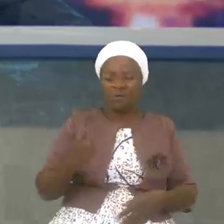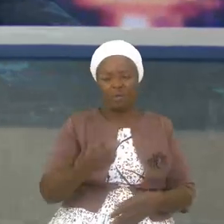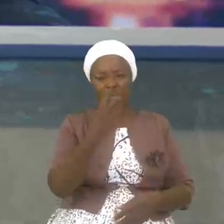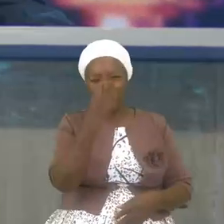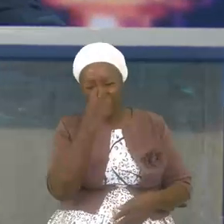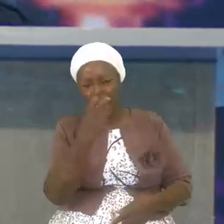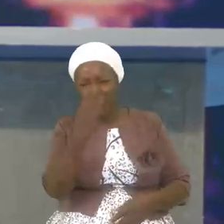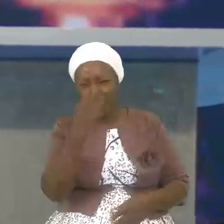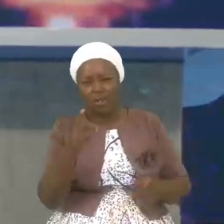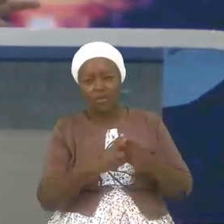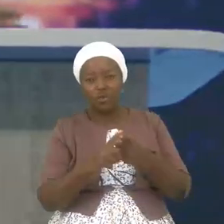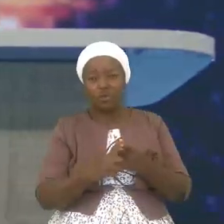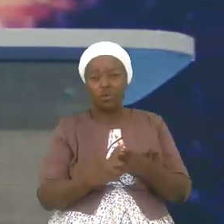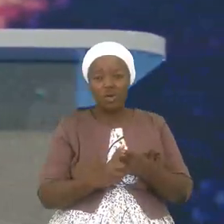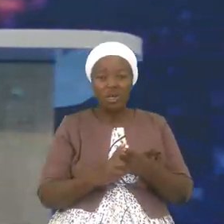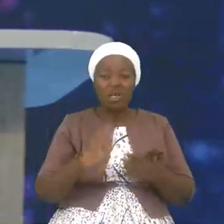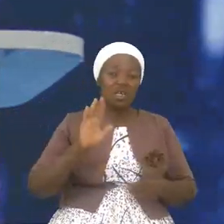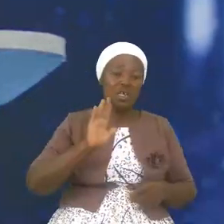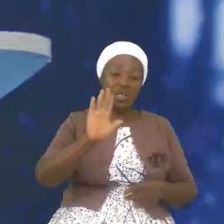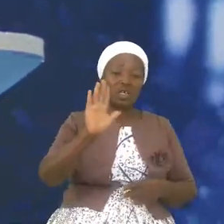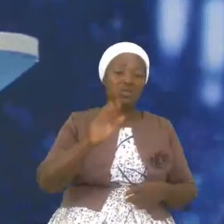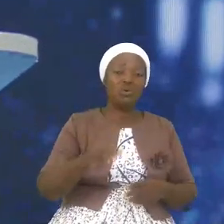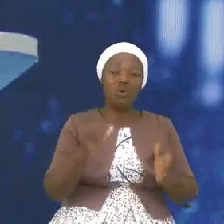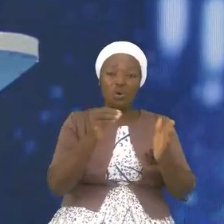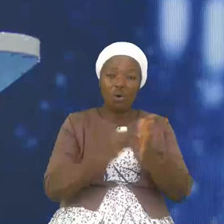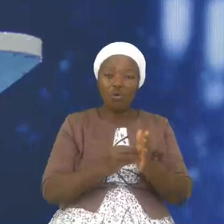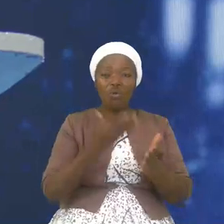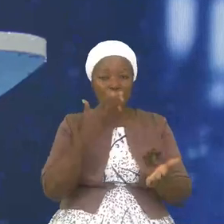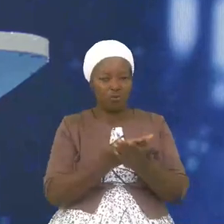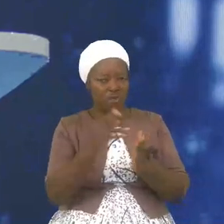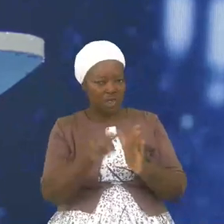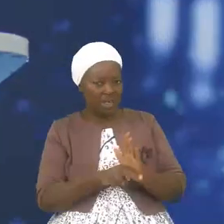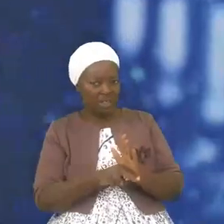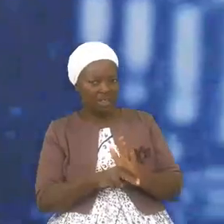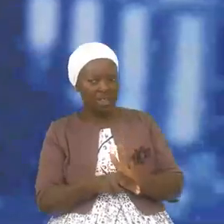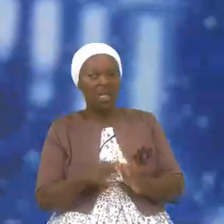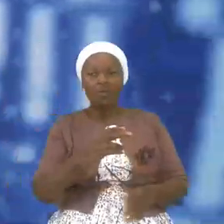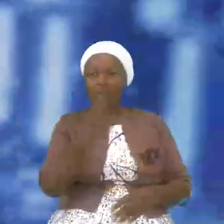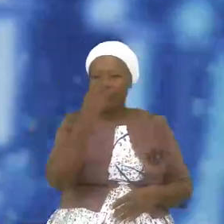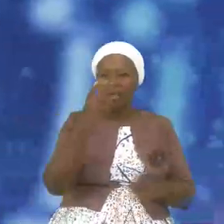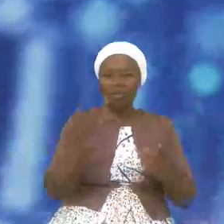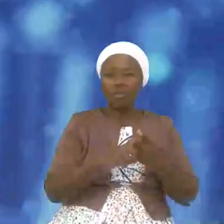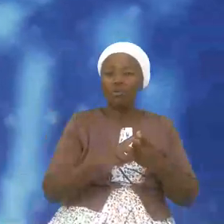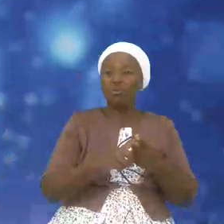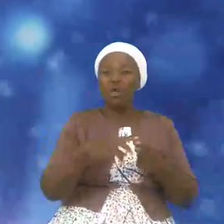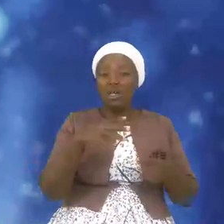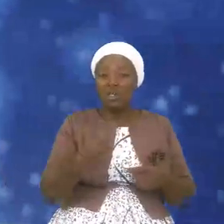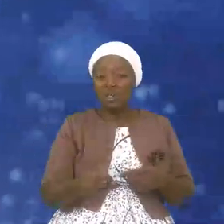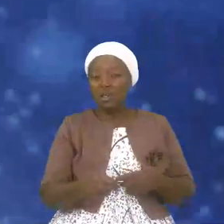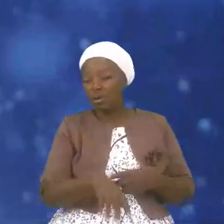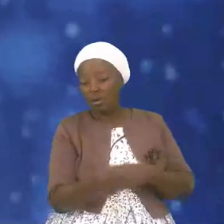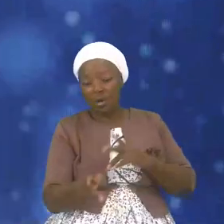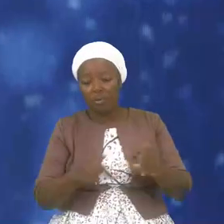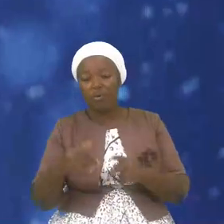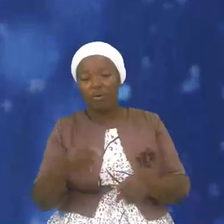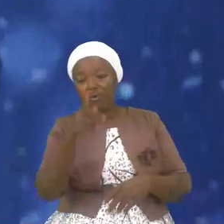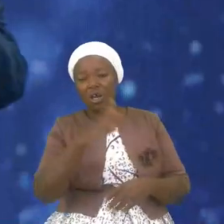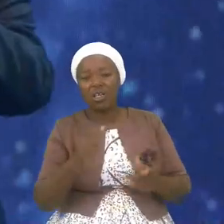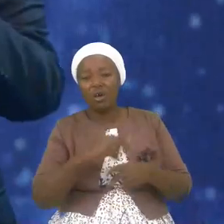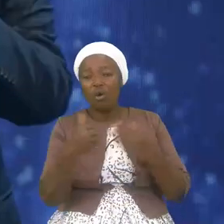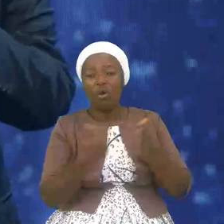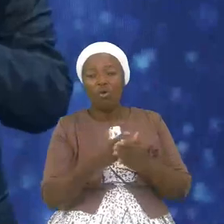Aveugle à sa bonté et aveugle à sa prospérité, aveugle à la faveur de Dieu et à